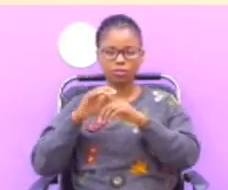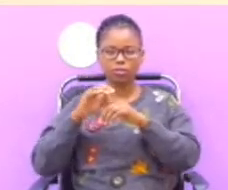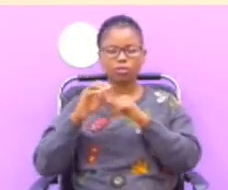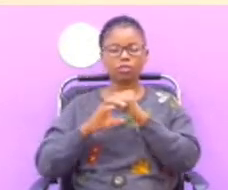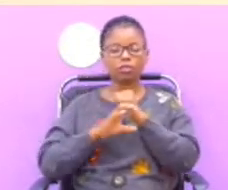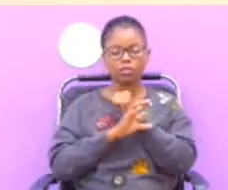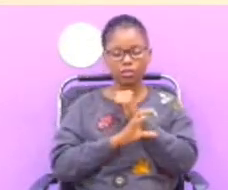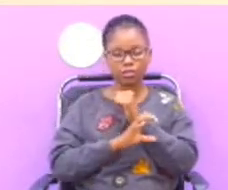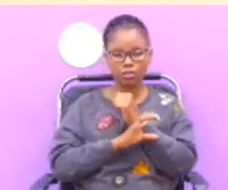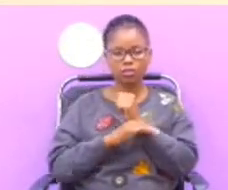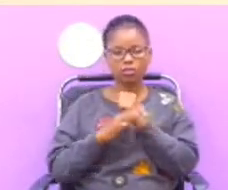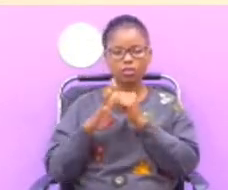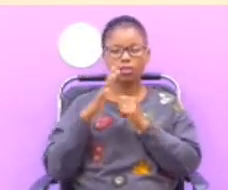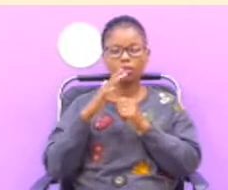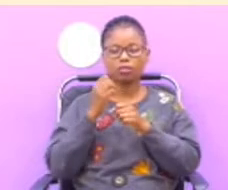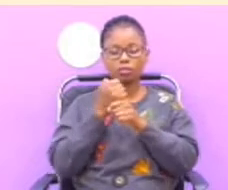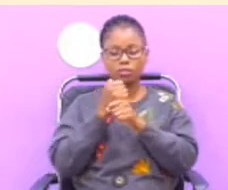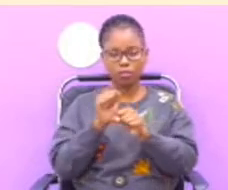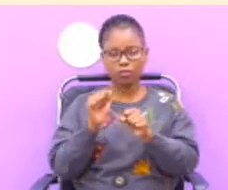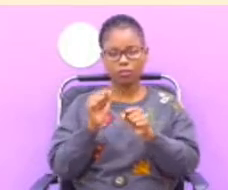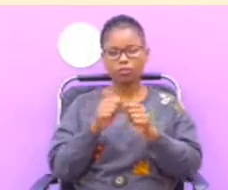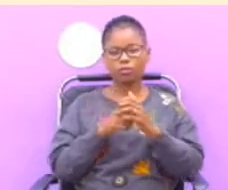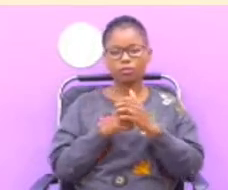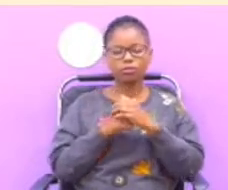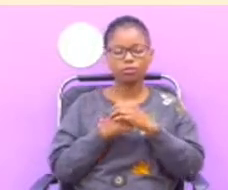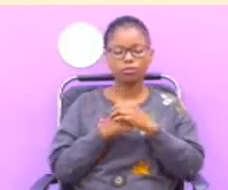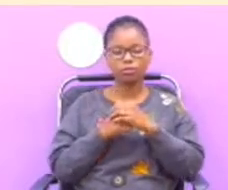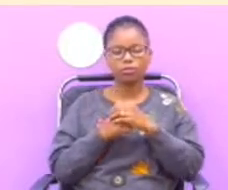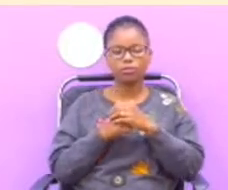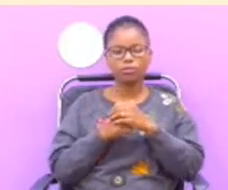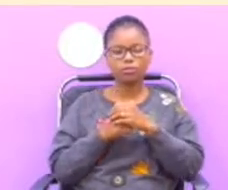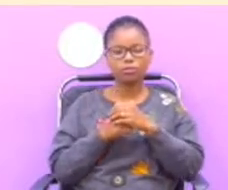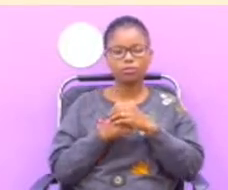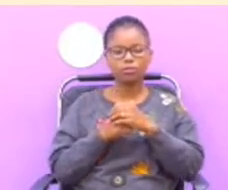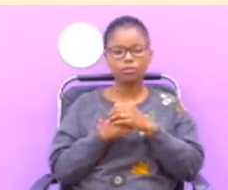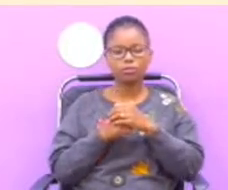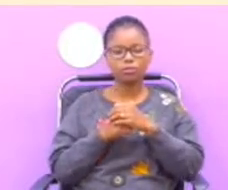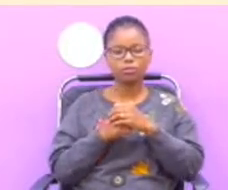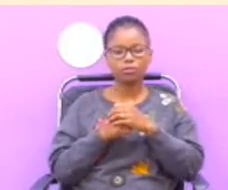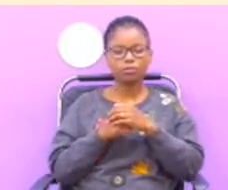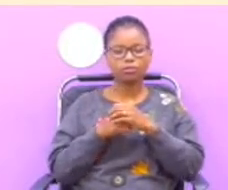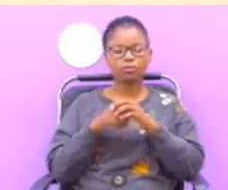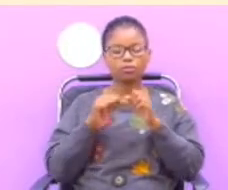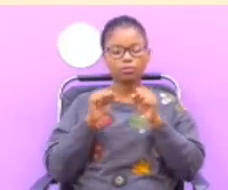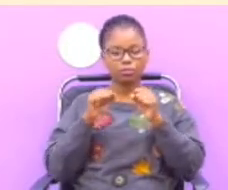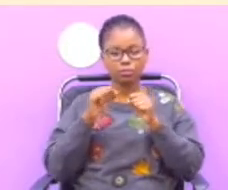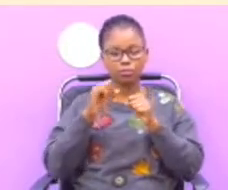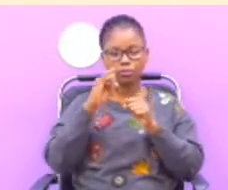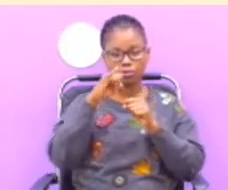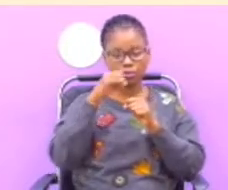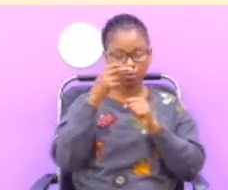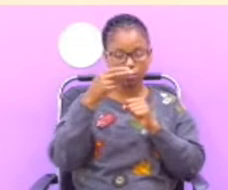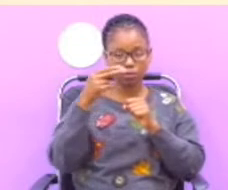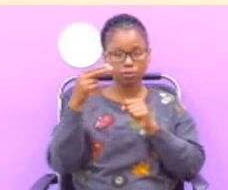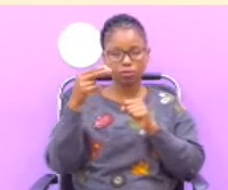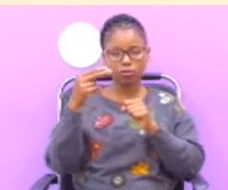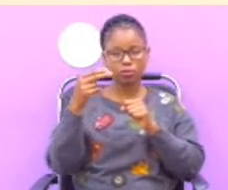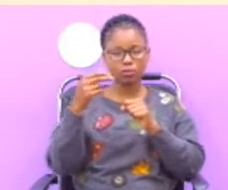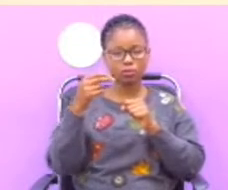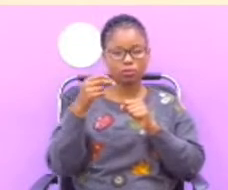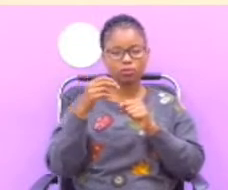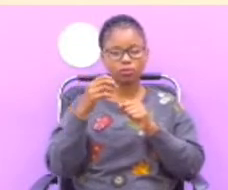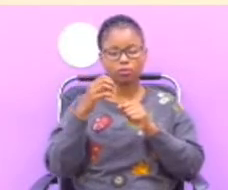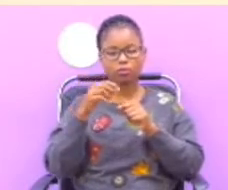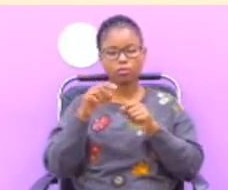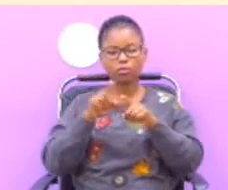ũgatwekũka haha ũthikĩrĩrie mũno nĩ gũkorwo jehova bwana asifie sana nĩ gũkorwo mwathani